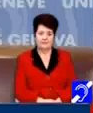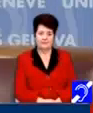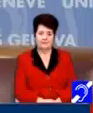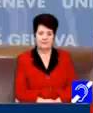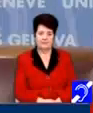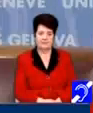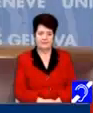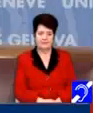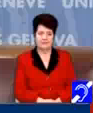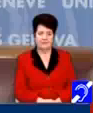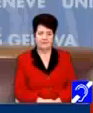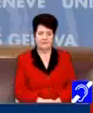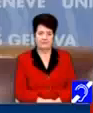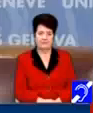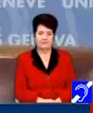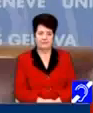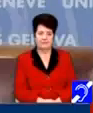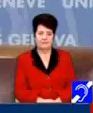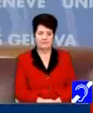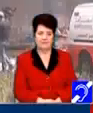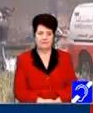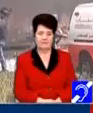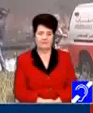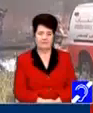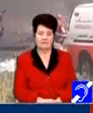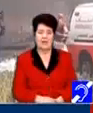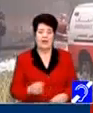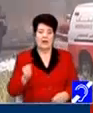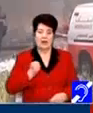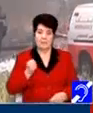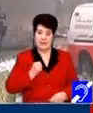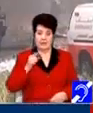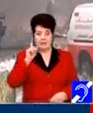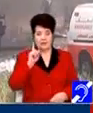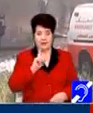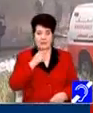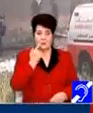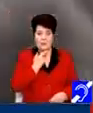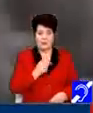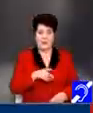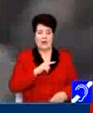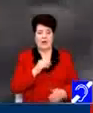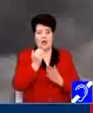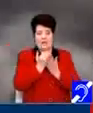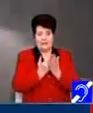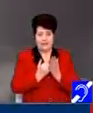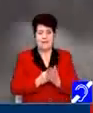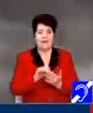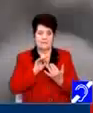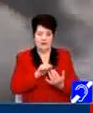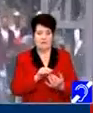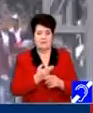casualty figures on both sides to see that it's not being used as a last resort. Armata israeliană spune că a acționat standard și că